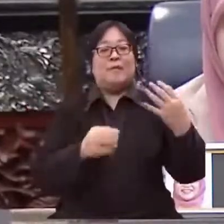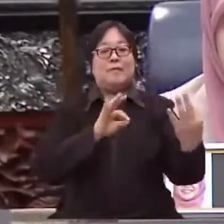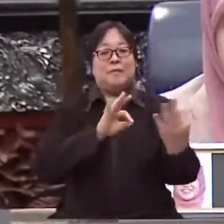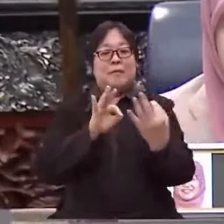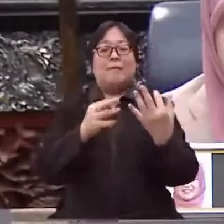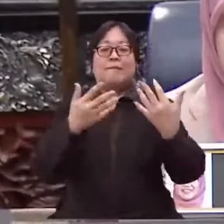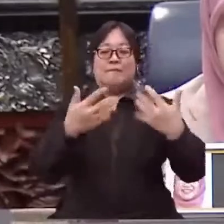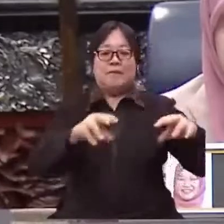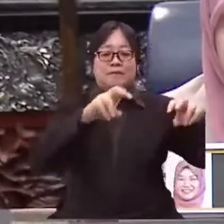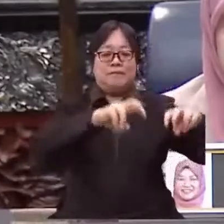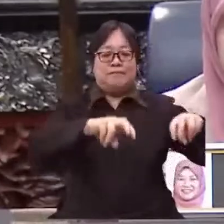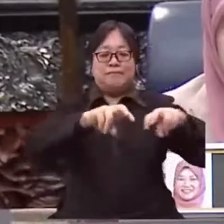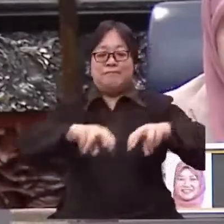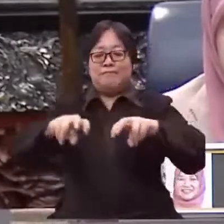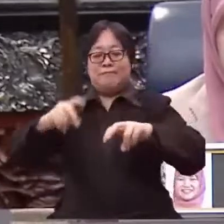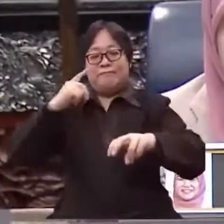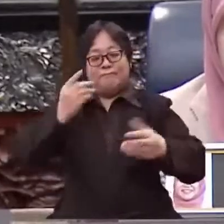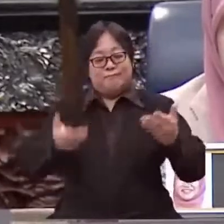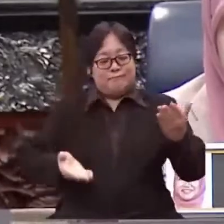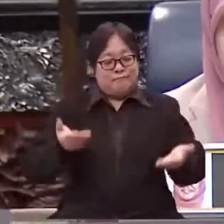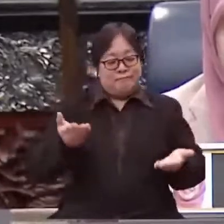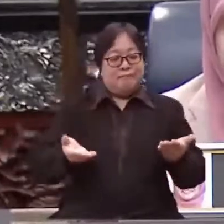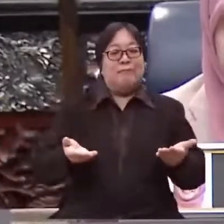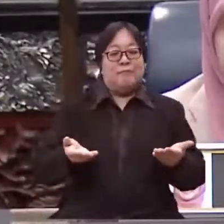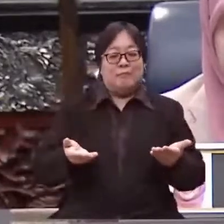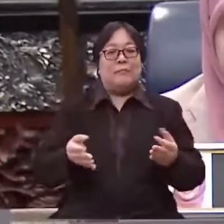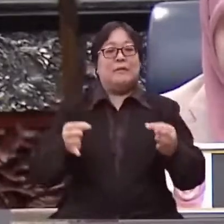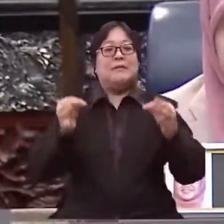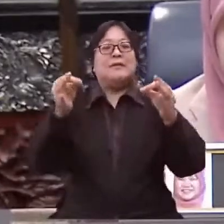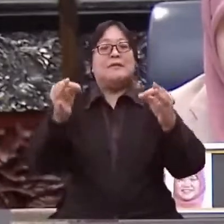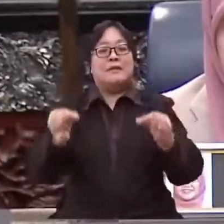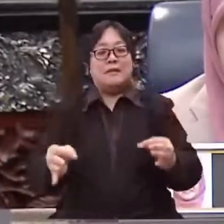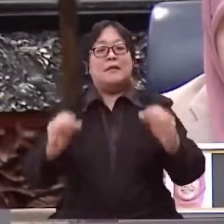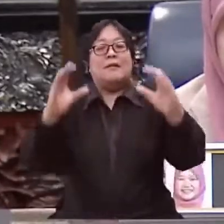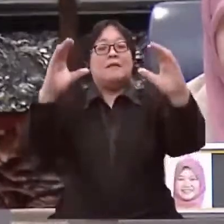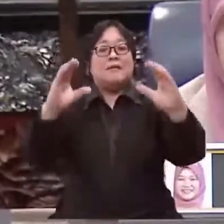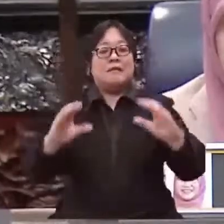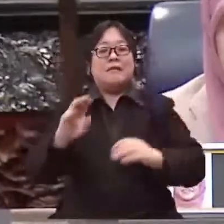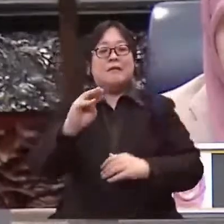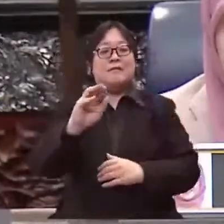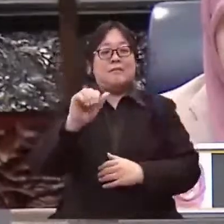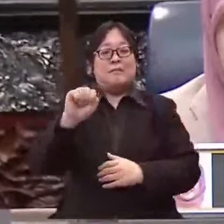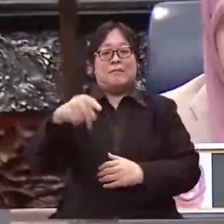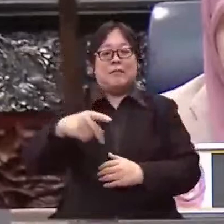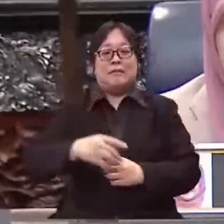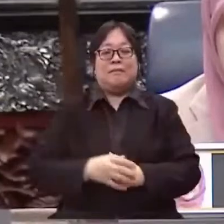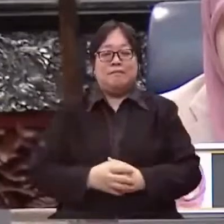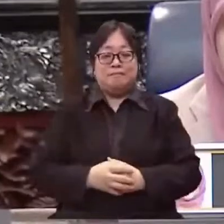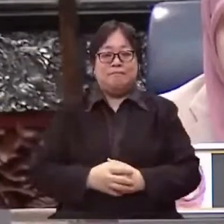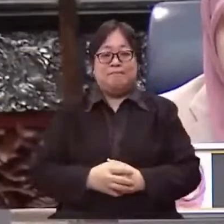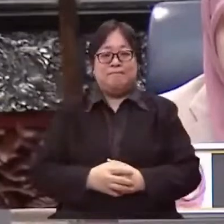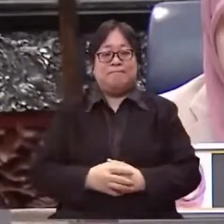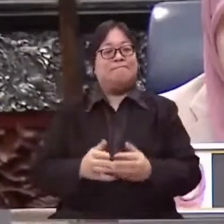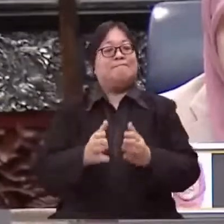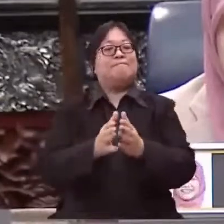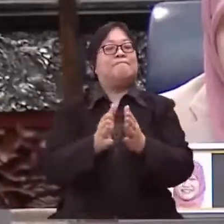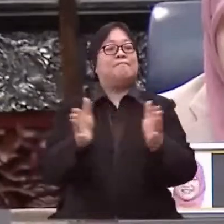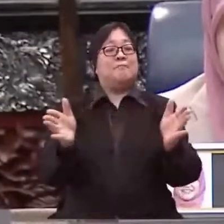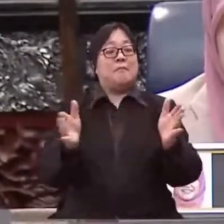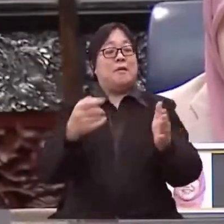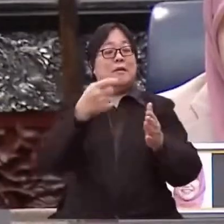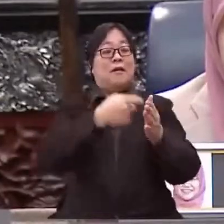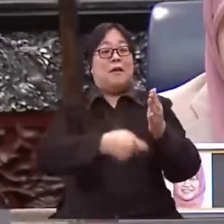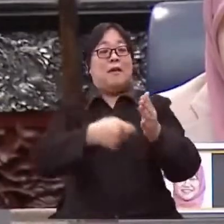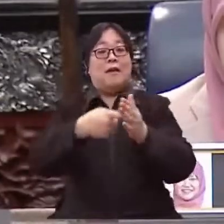telah dikaji dan dipertimbangkan oleh SGM dalam menentukan kaidah pelaksanaan secara umumnya harga yang